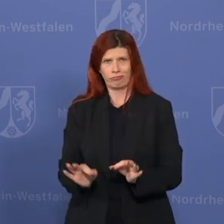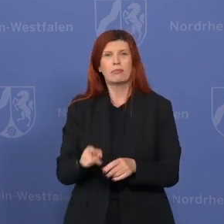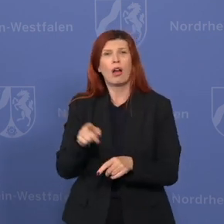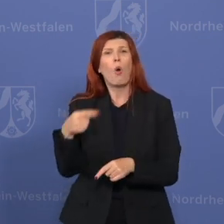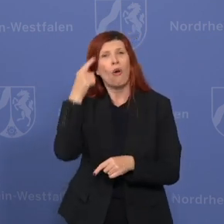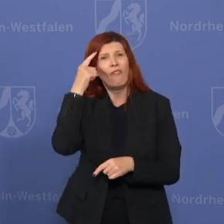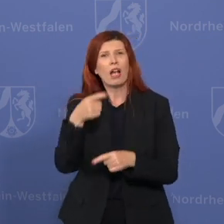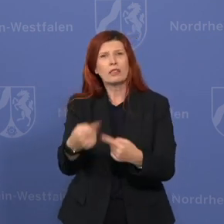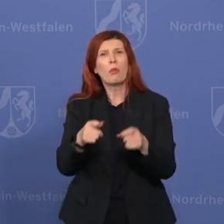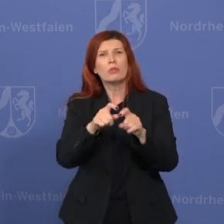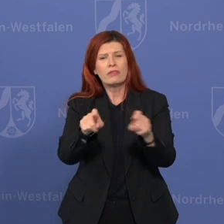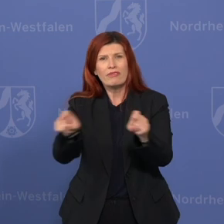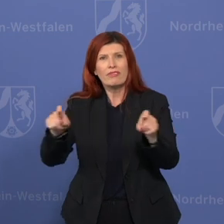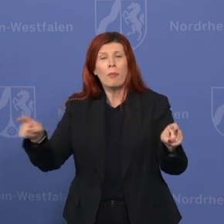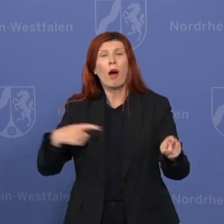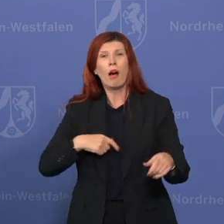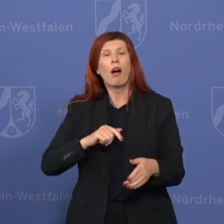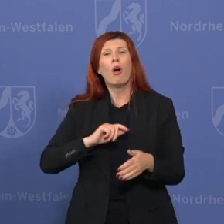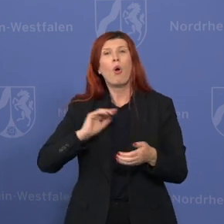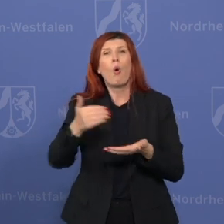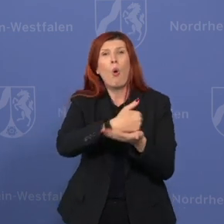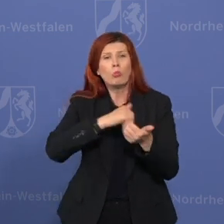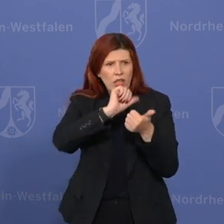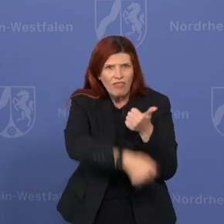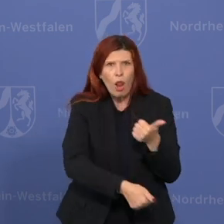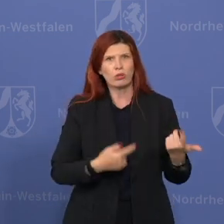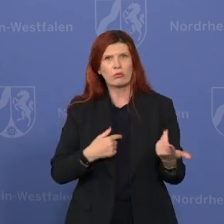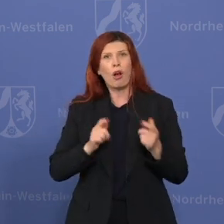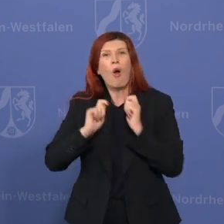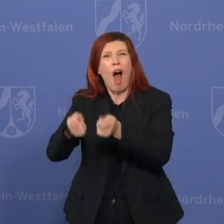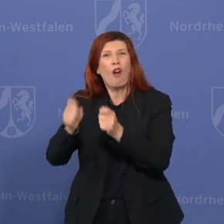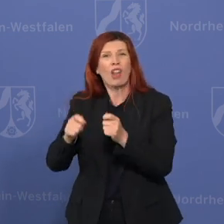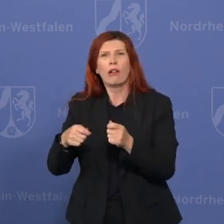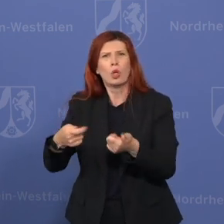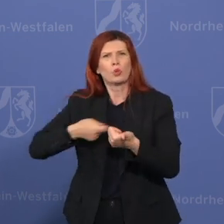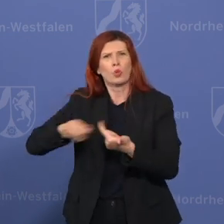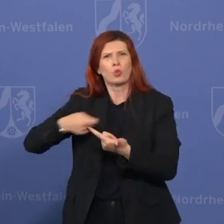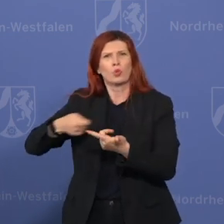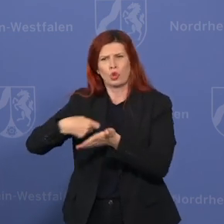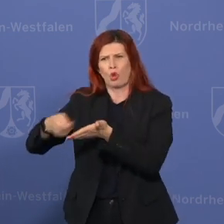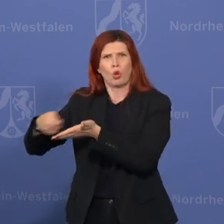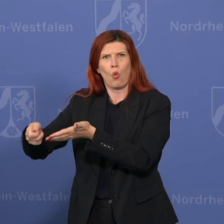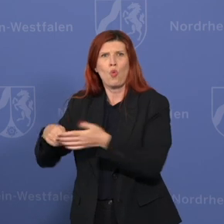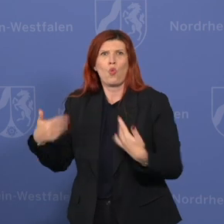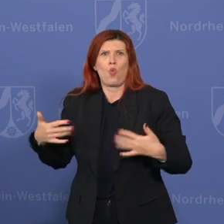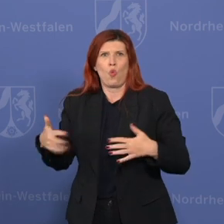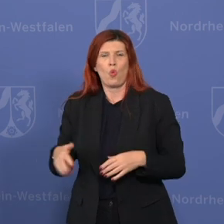und Auftragsstornos leiden. Wie Sie wissen, dürfen Sie die Soforthilfe nicht für Ihren